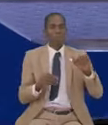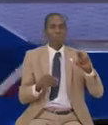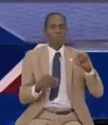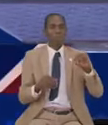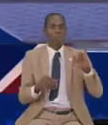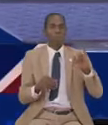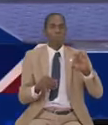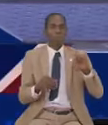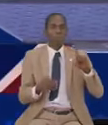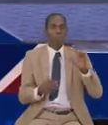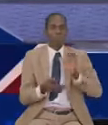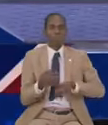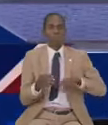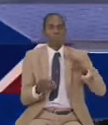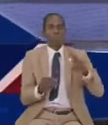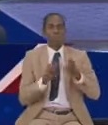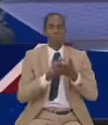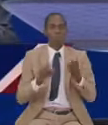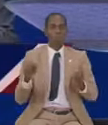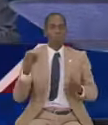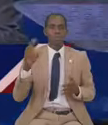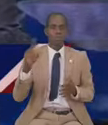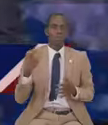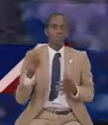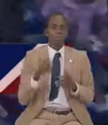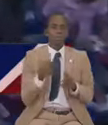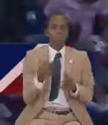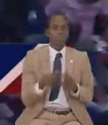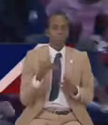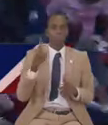Daniel 2 17